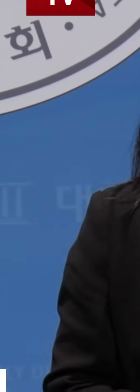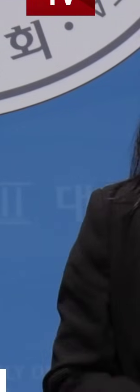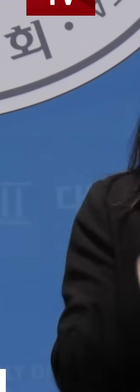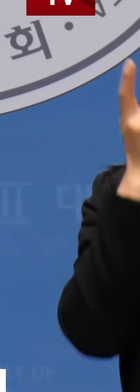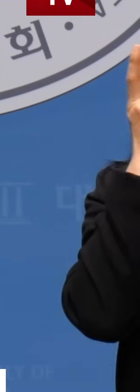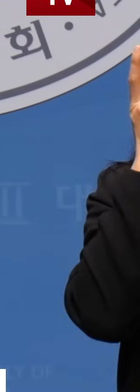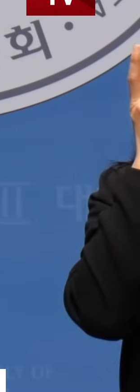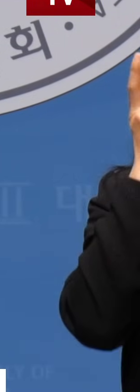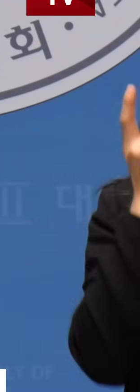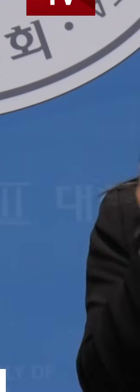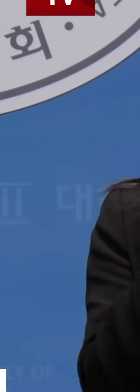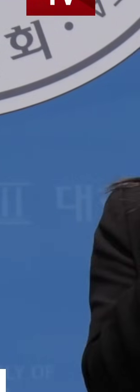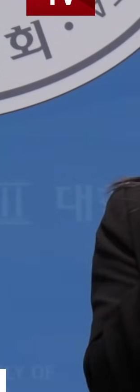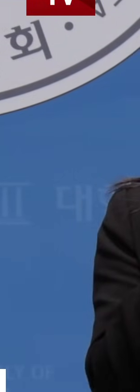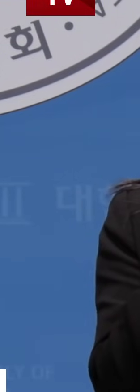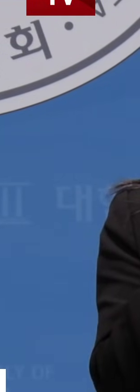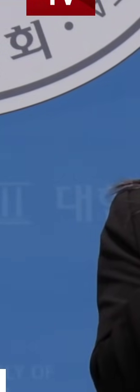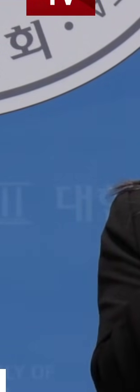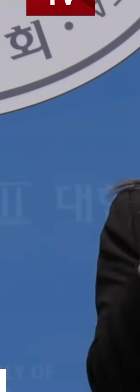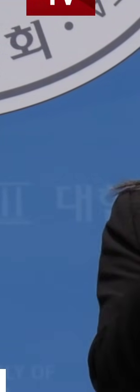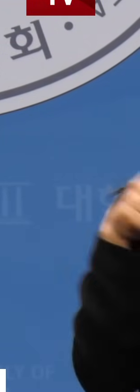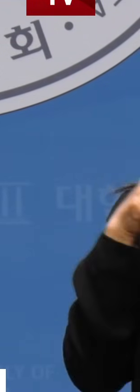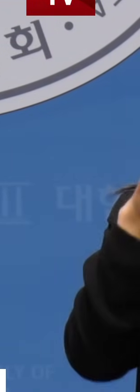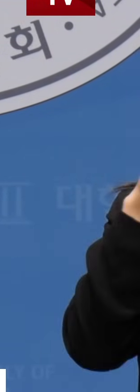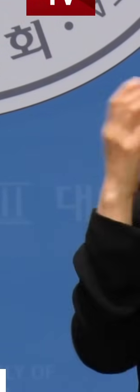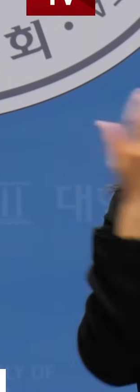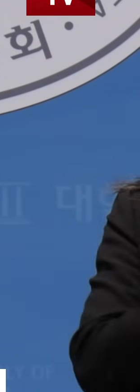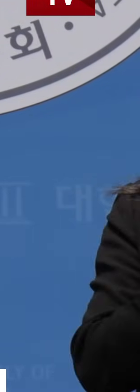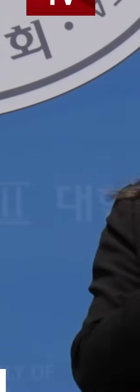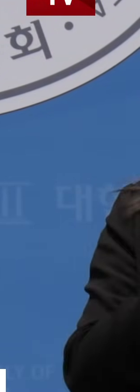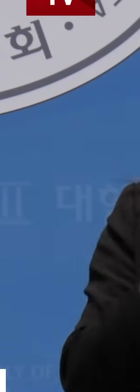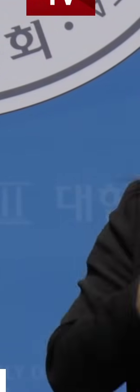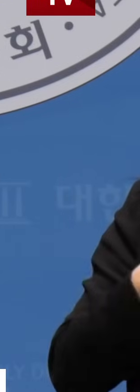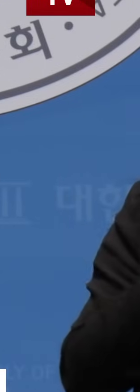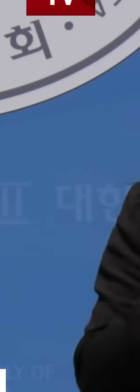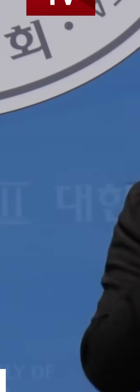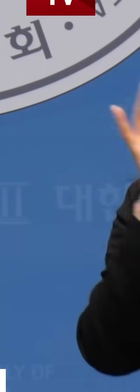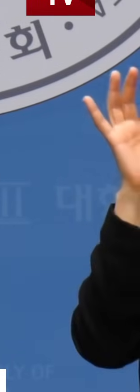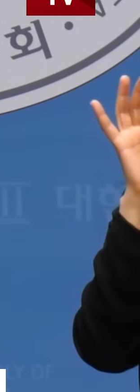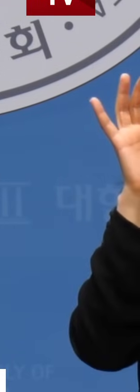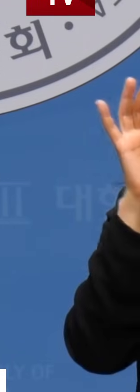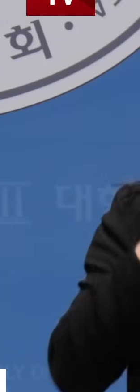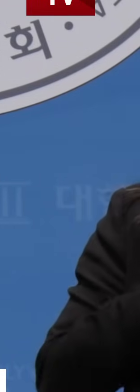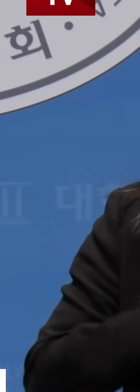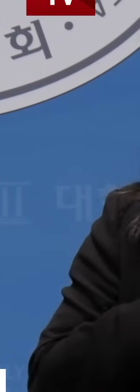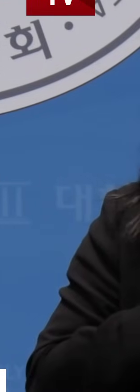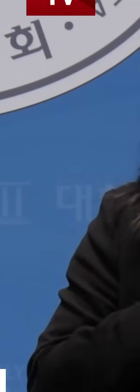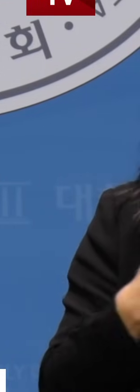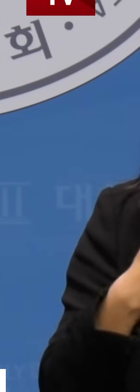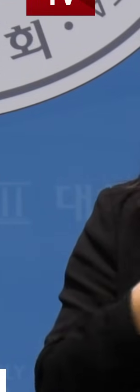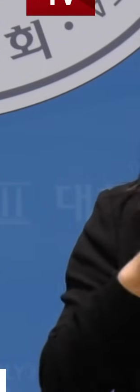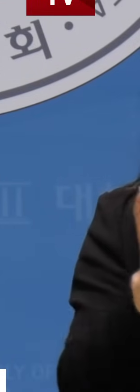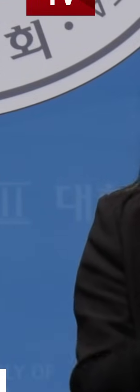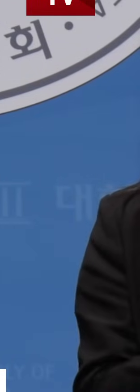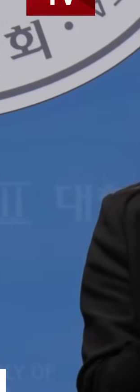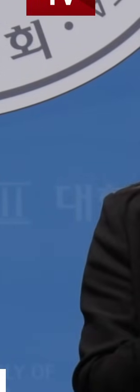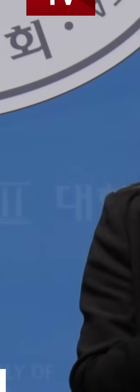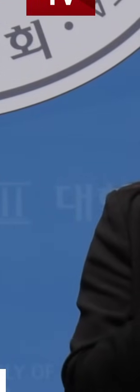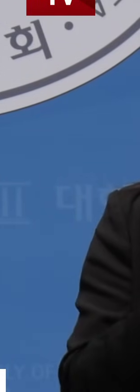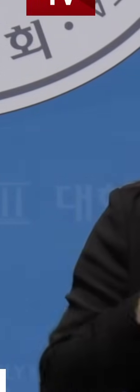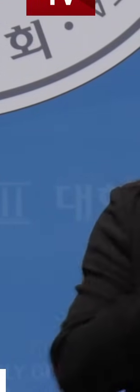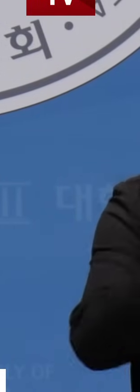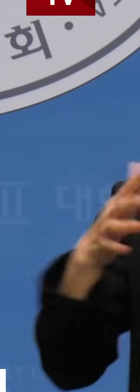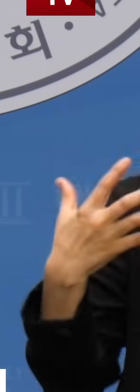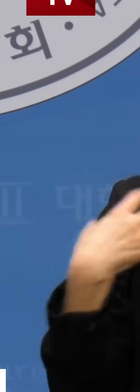핸드폰 화면을 도찰당한 것은 저의 부지함에서 일어난 일이니 저의 불찰이고 책임도